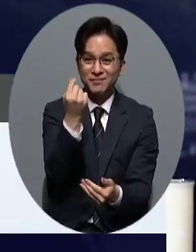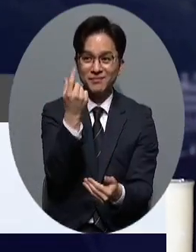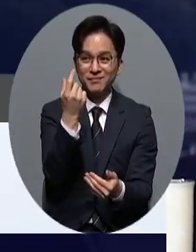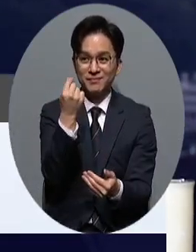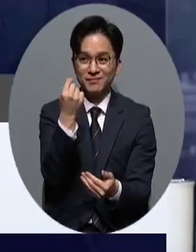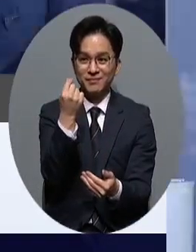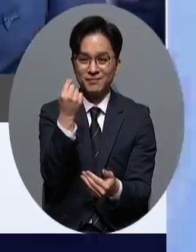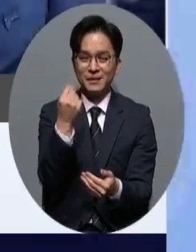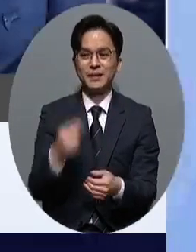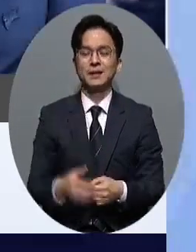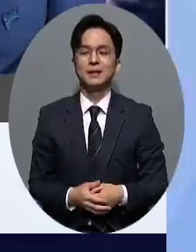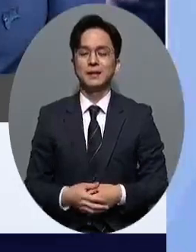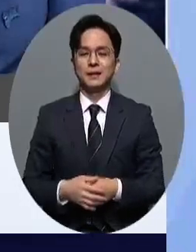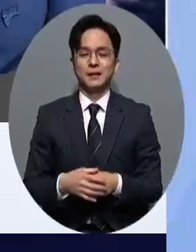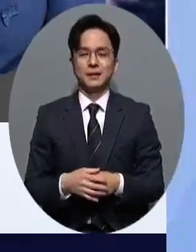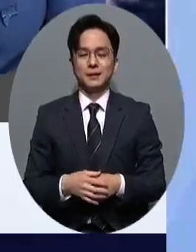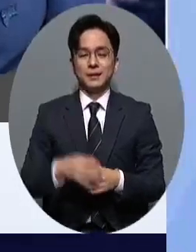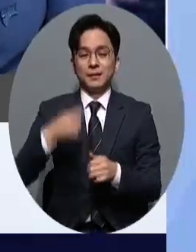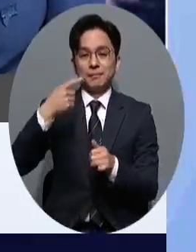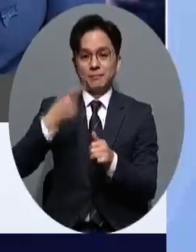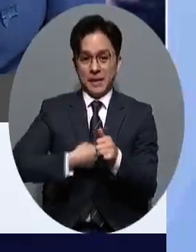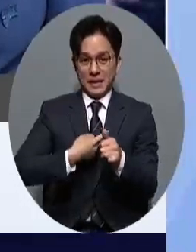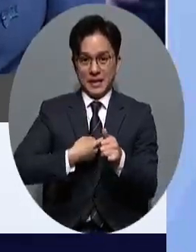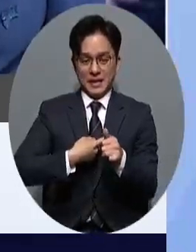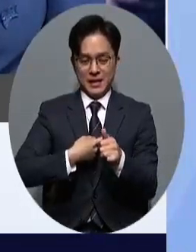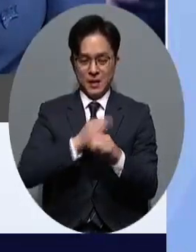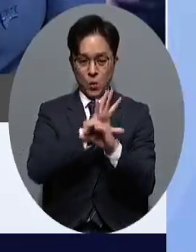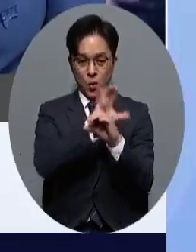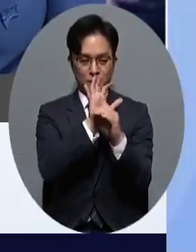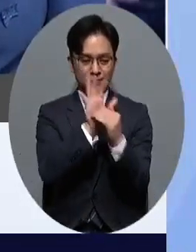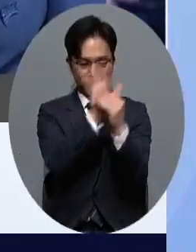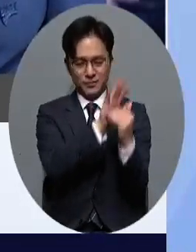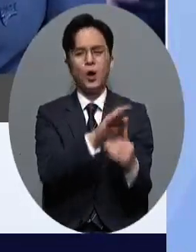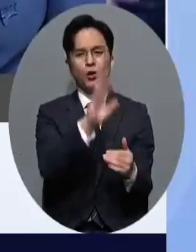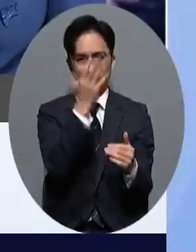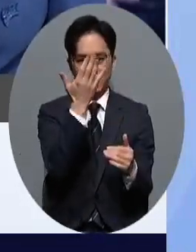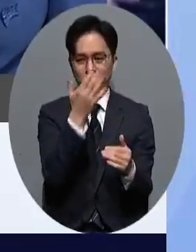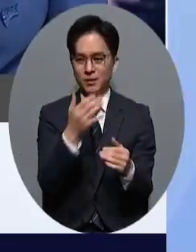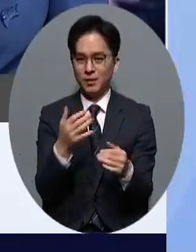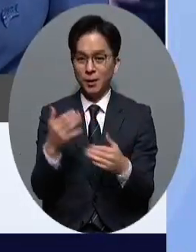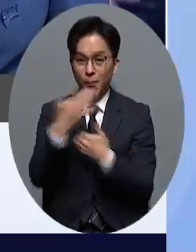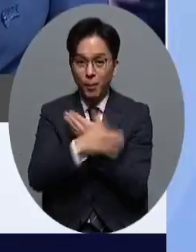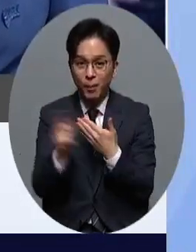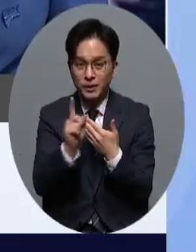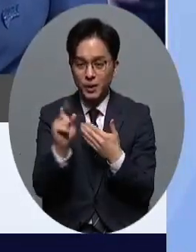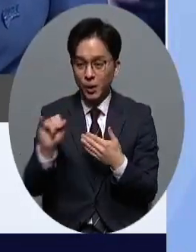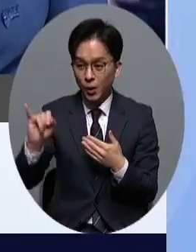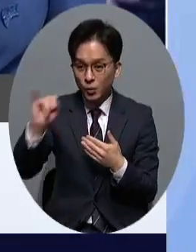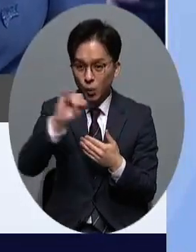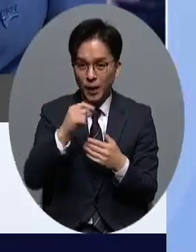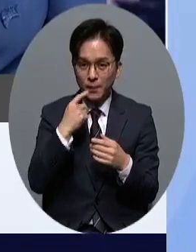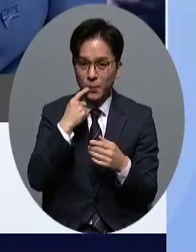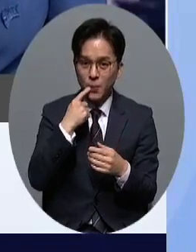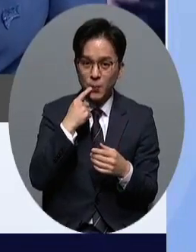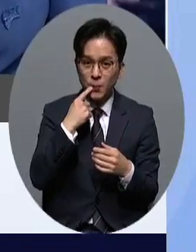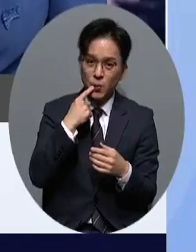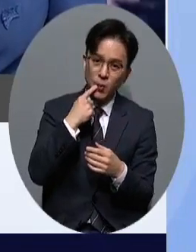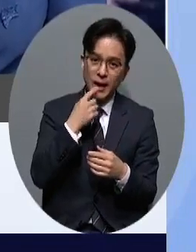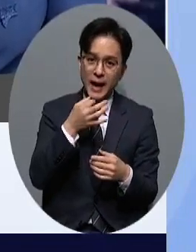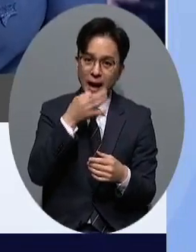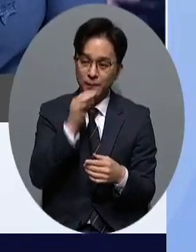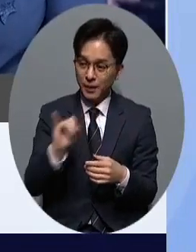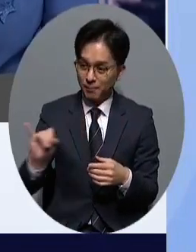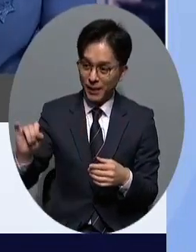다른 바이러스에 감염이 되지 않고 일부는 동시 감염이 되더라도 하나의 바이러스가 몸에서 활동을 하면 다른 바이러스가